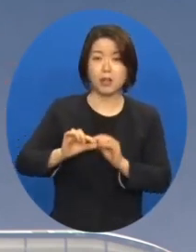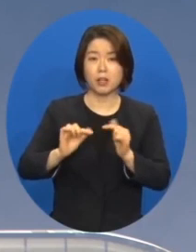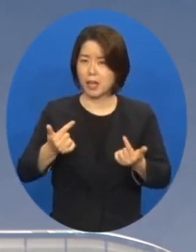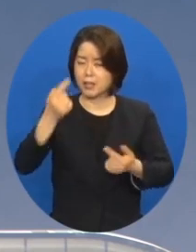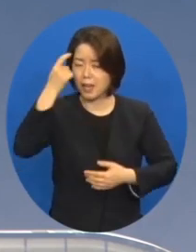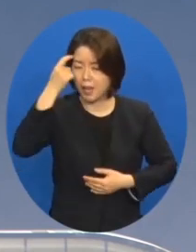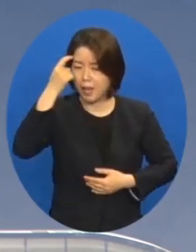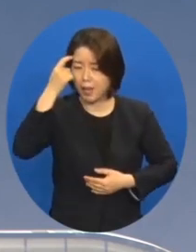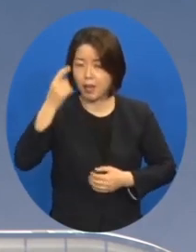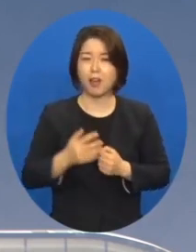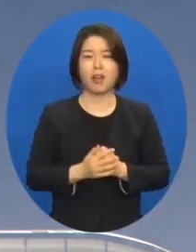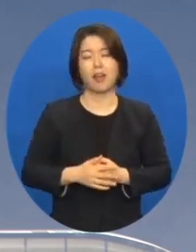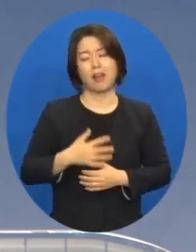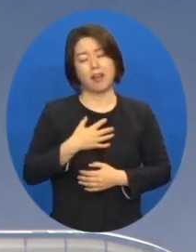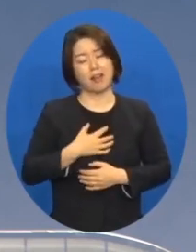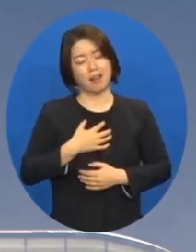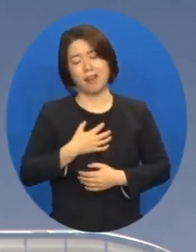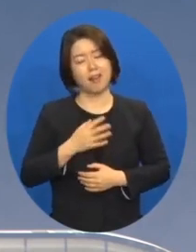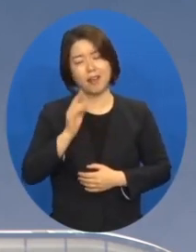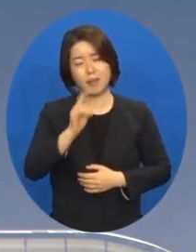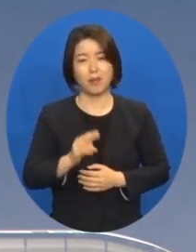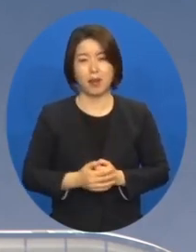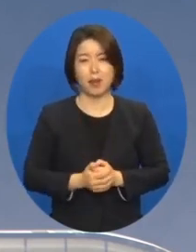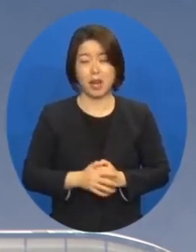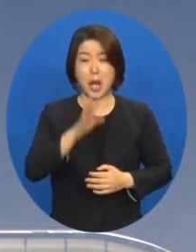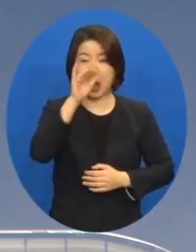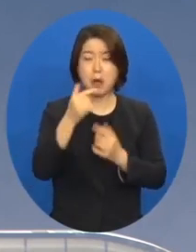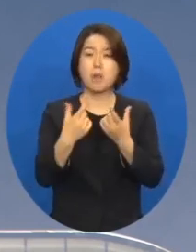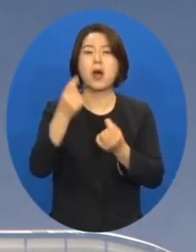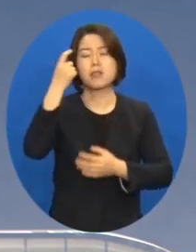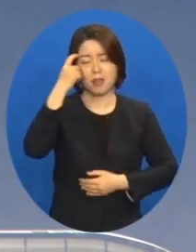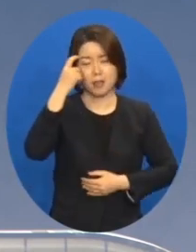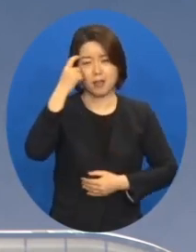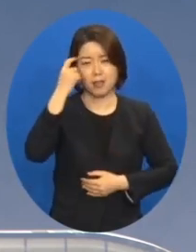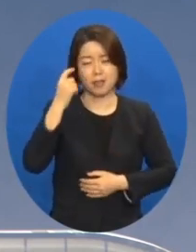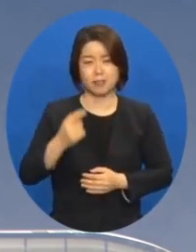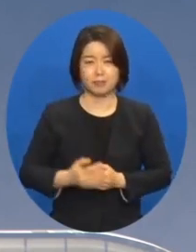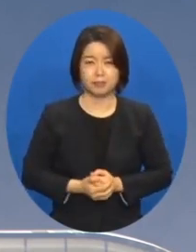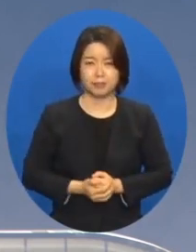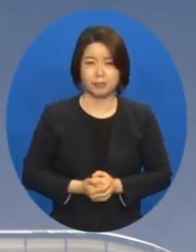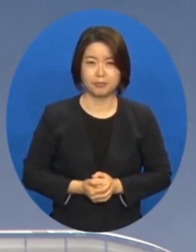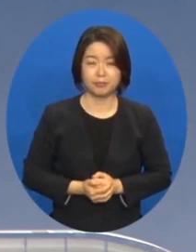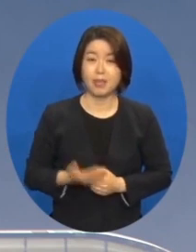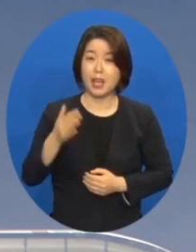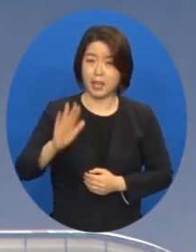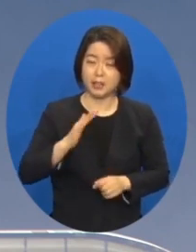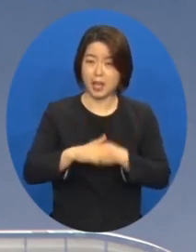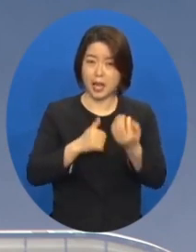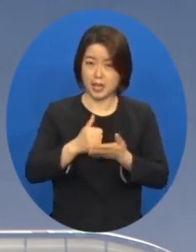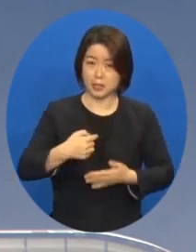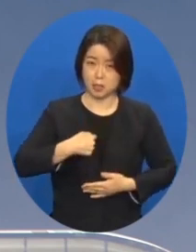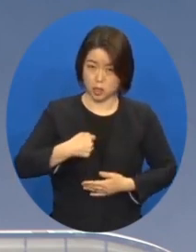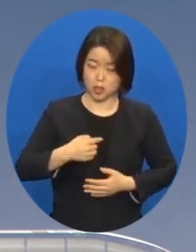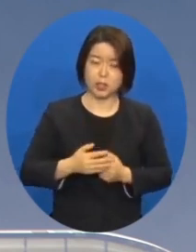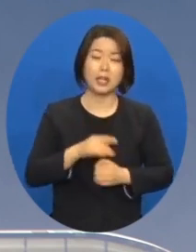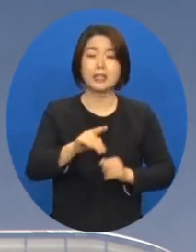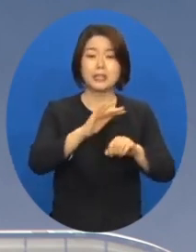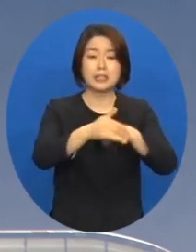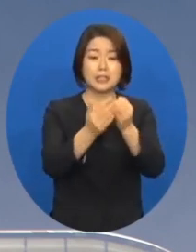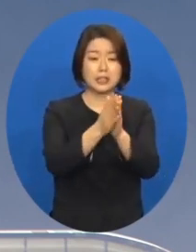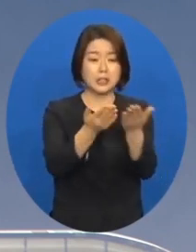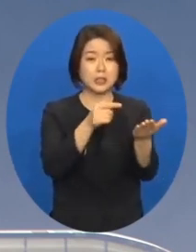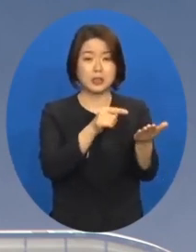참 걱정도 팔자면 네. 바보 같은 생각을 했던 거죠. 그런데 하나님께서 저에게 이 성경을